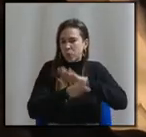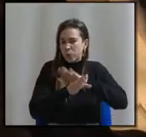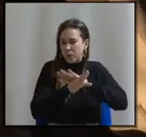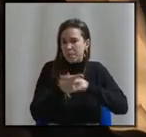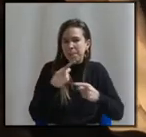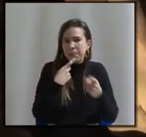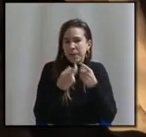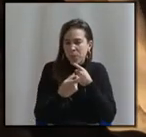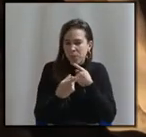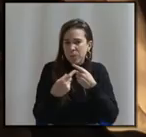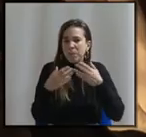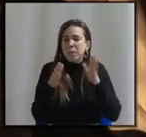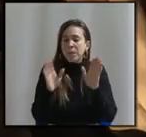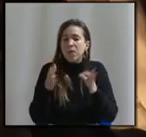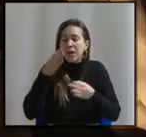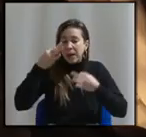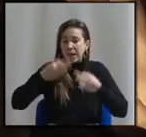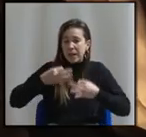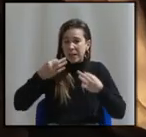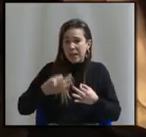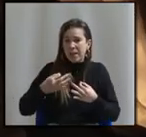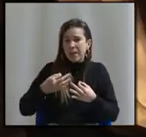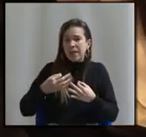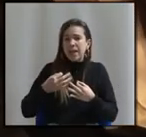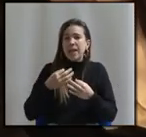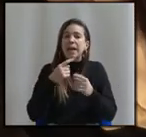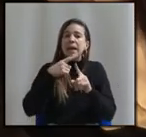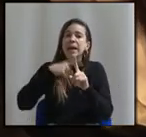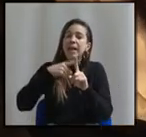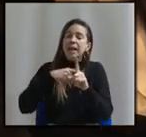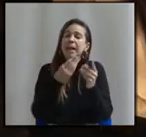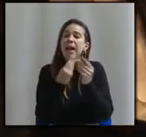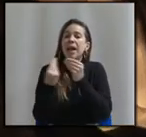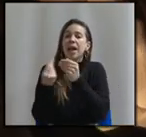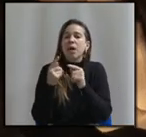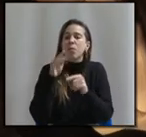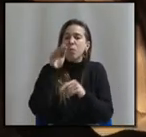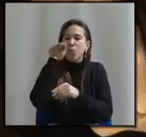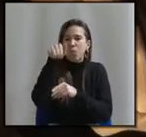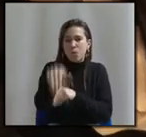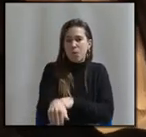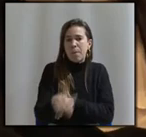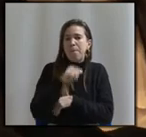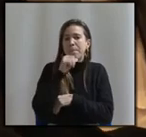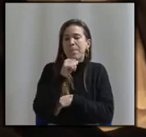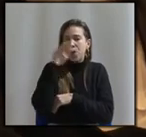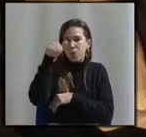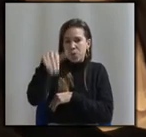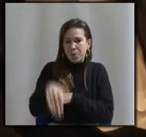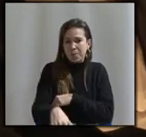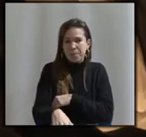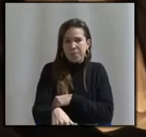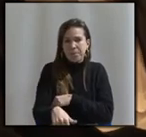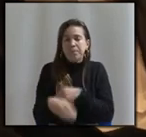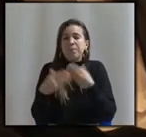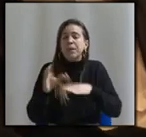Però el que és la realitat és que la qualitat de l'aire empitjora cada vegada més a la ciutat de Vic. Entenem que ara el